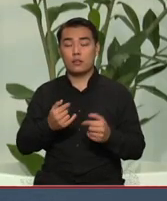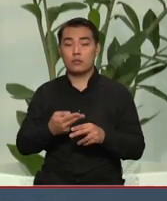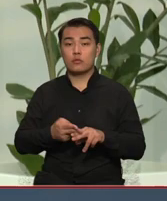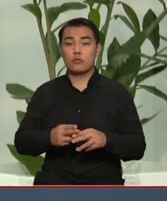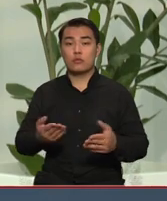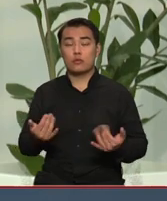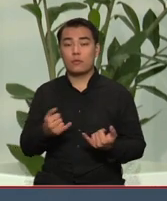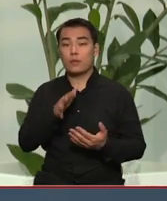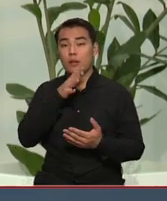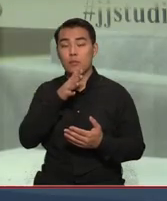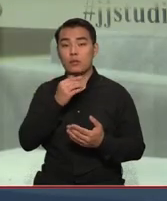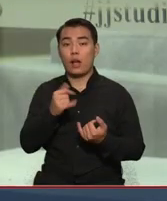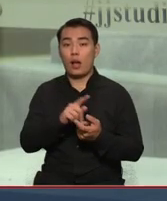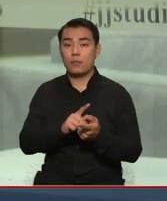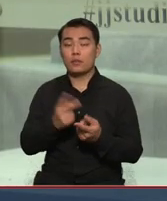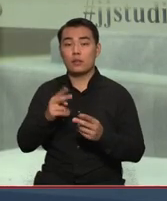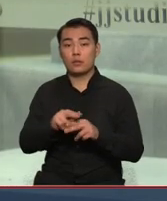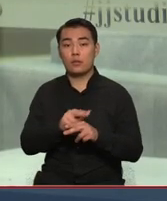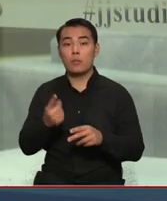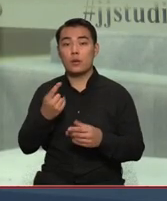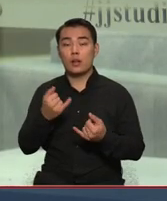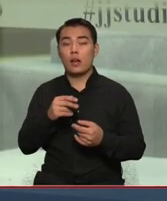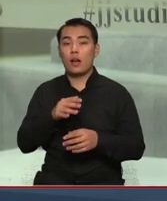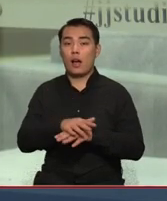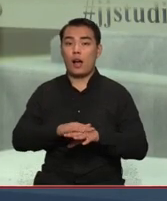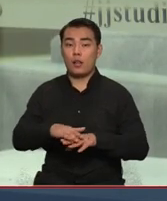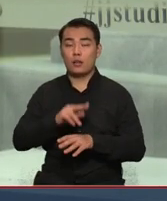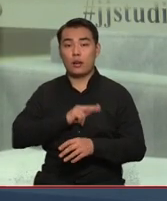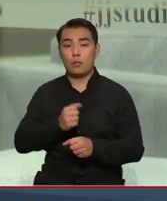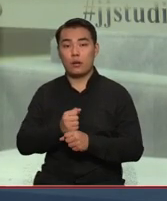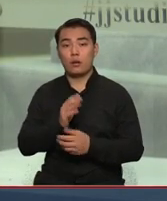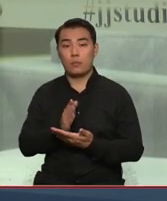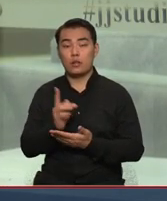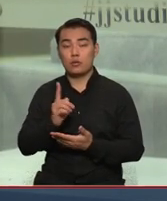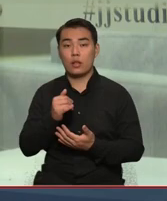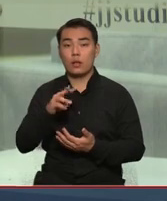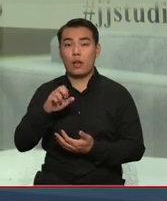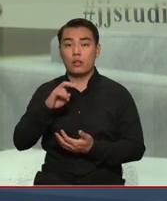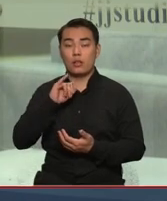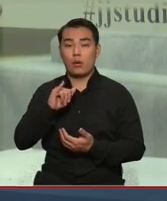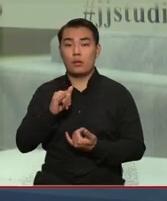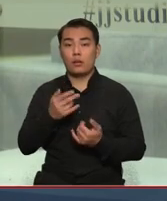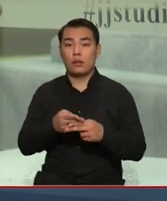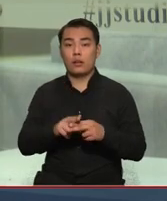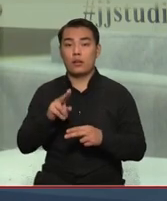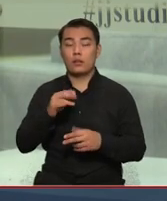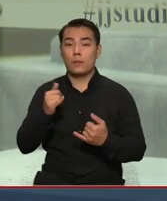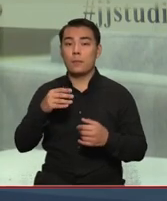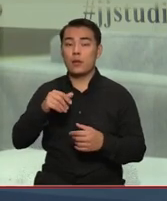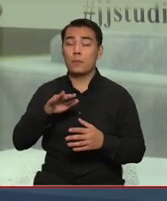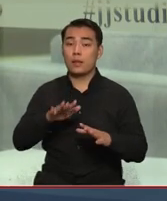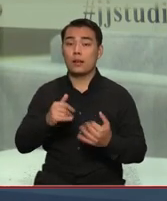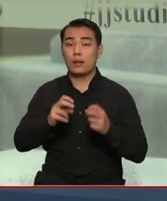бізге маңызды. Неге? Өйткені ол жерде қарайған халық жұмыс жасап жатыр. Мысалы Маңғыстау, Атыраудың кен орындары, мысалы Құмкөлдегі кен орындардың